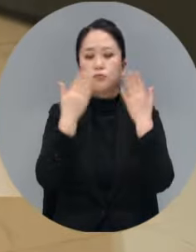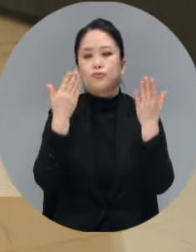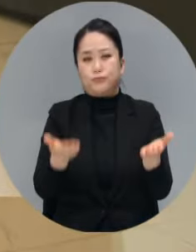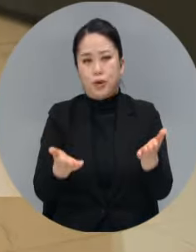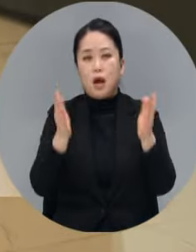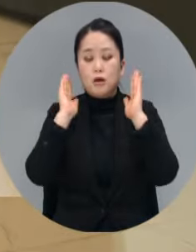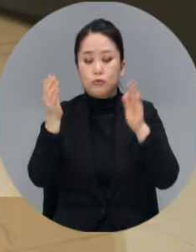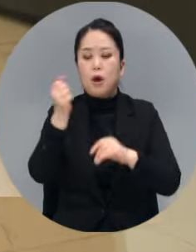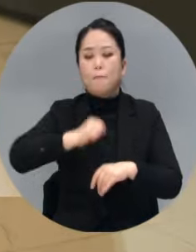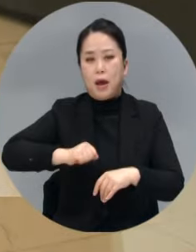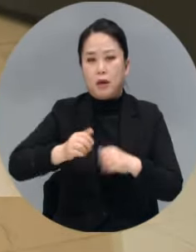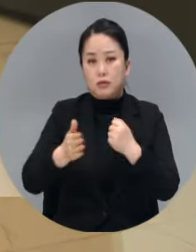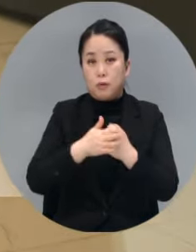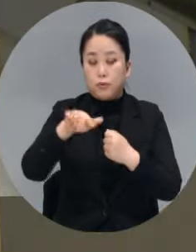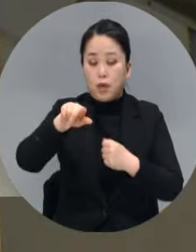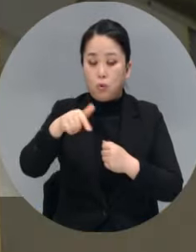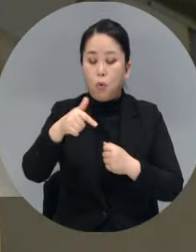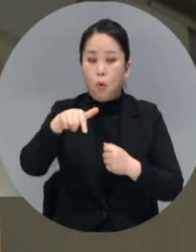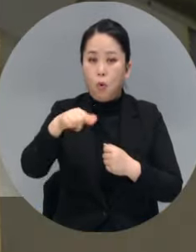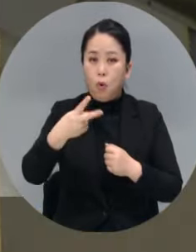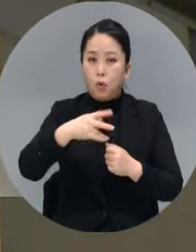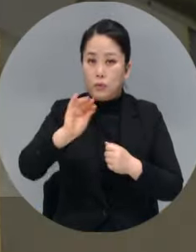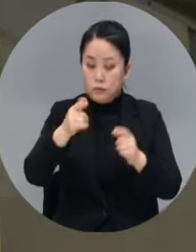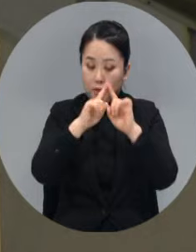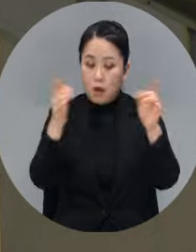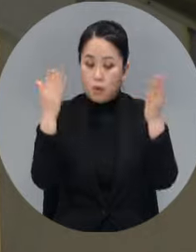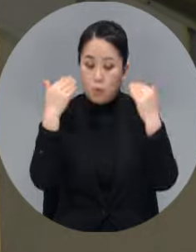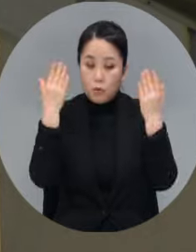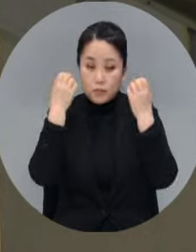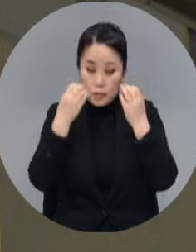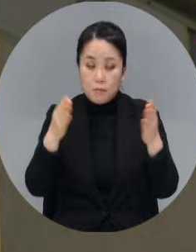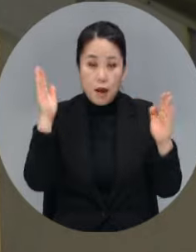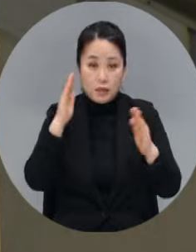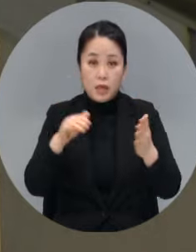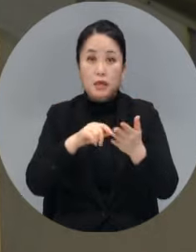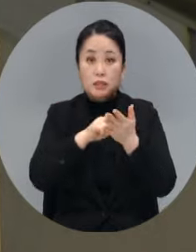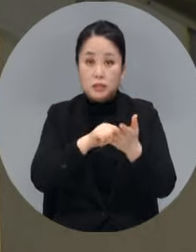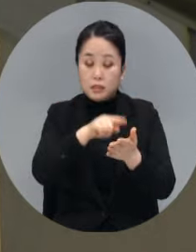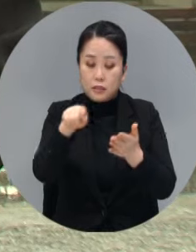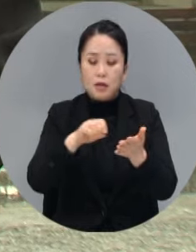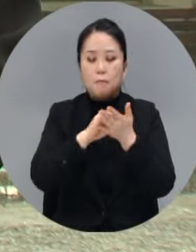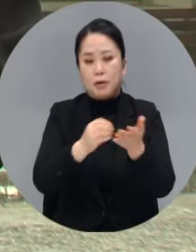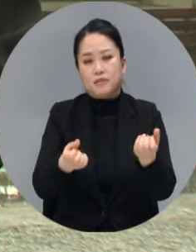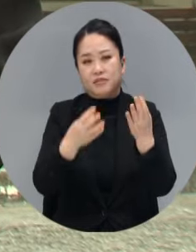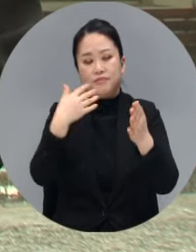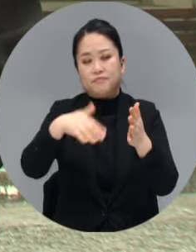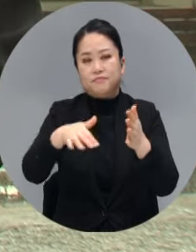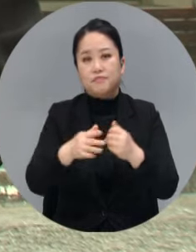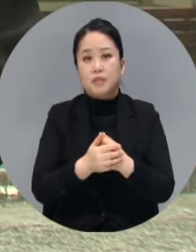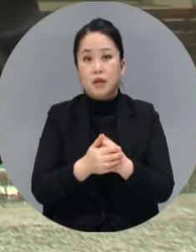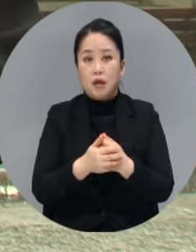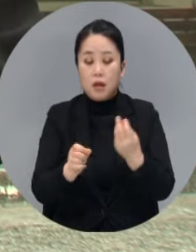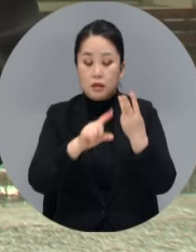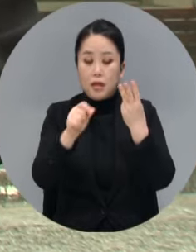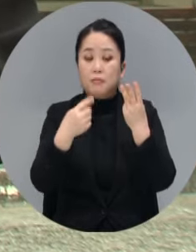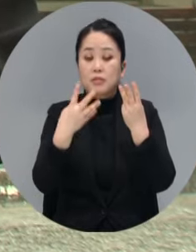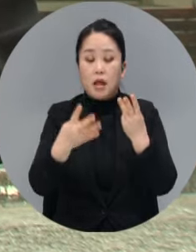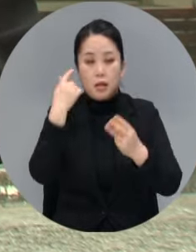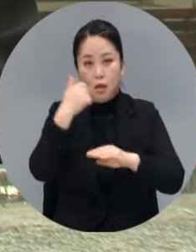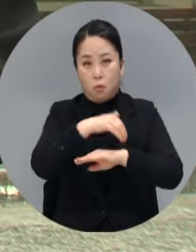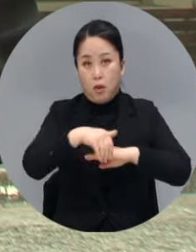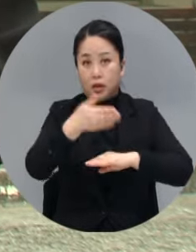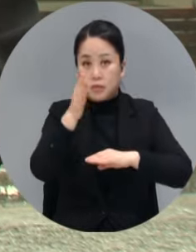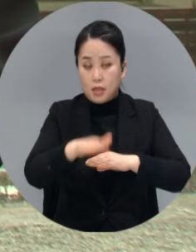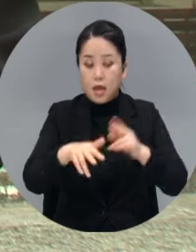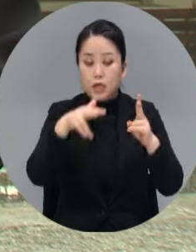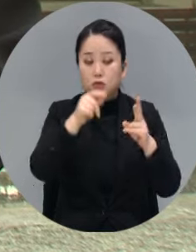거부하면서 고신대 의대 신입생들은 아직 입학식도 못 치렀습니다. 지난 4일 예정이던 신입생 입학식은 2주